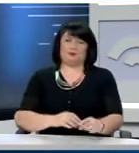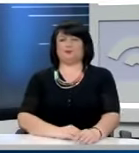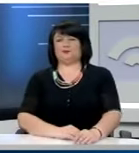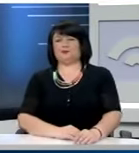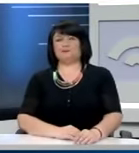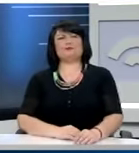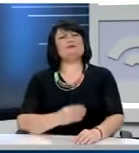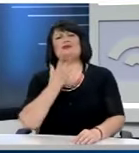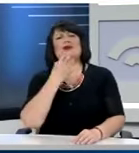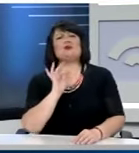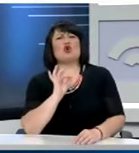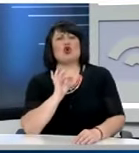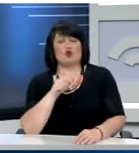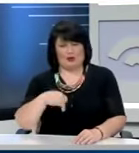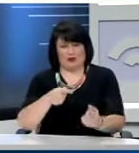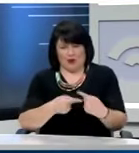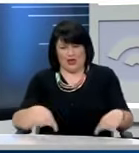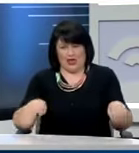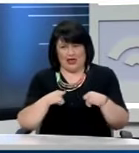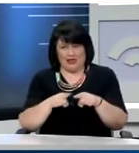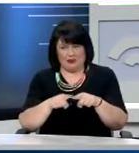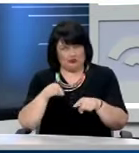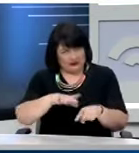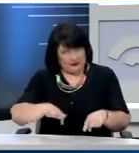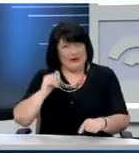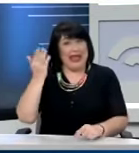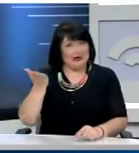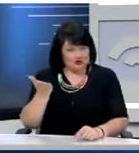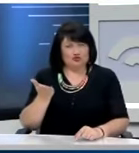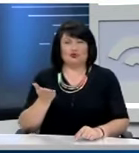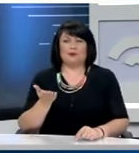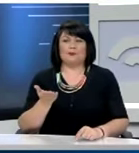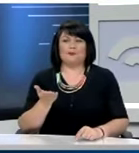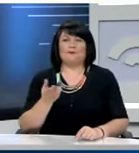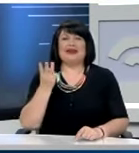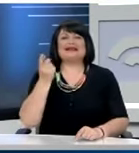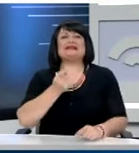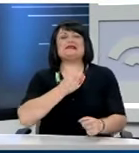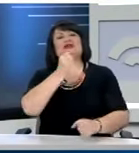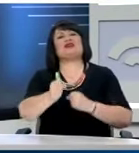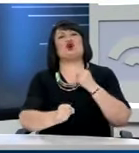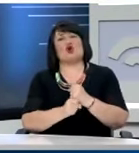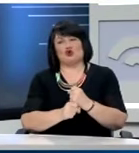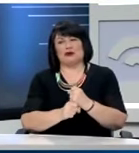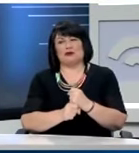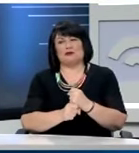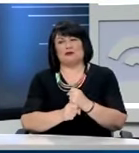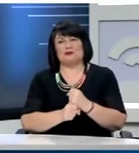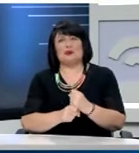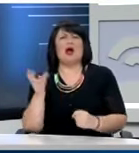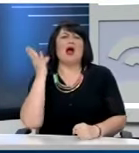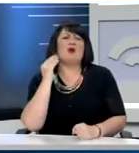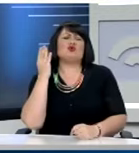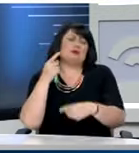Και το λέω αυτό διότι σε αυτήν εδώ την αίθουσα, αλλά και έξω από αυτήν, εδώ και 3,5 χρόνια, τα έχουμε ακούσει